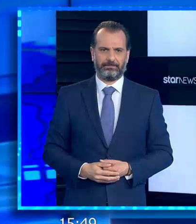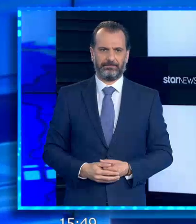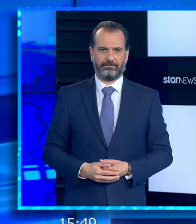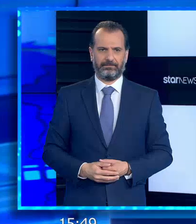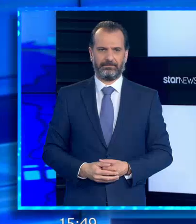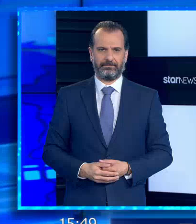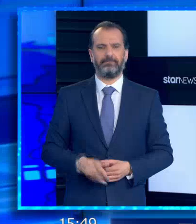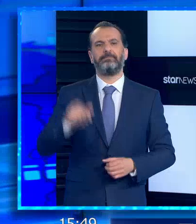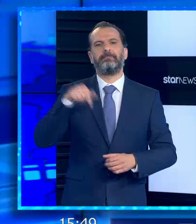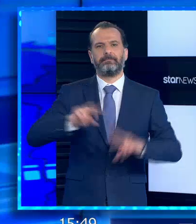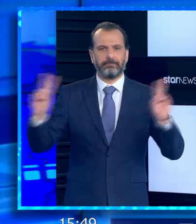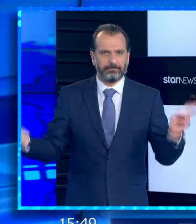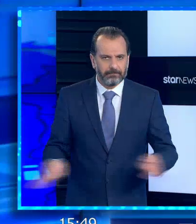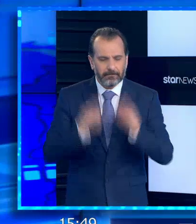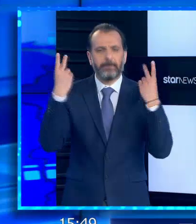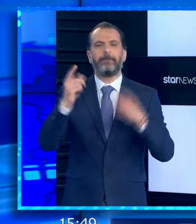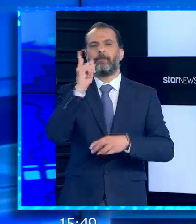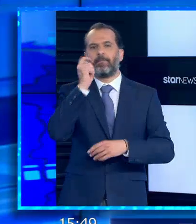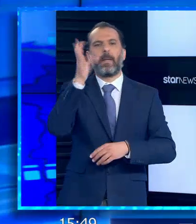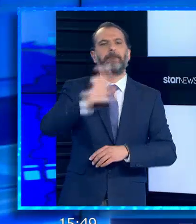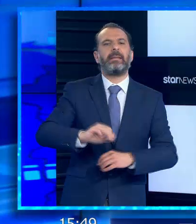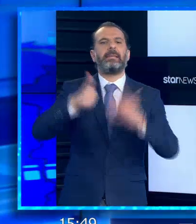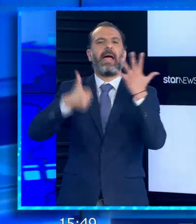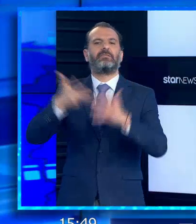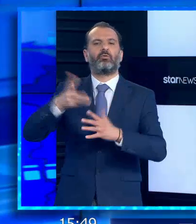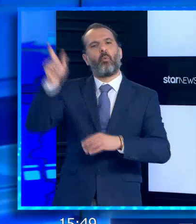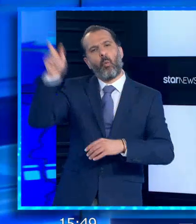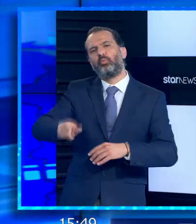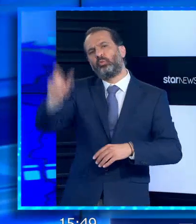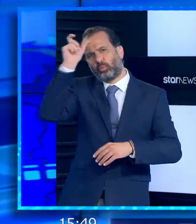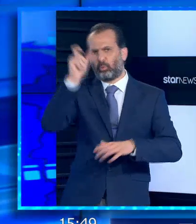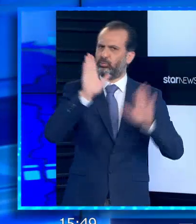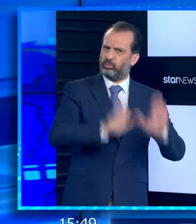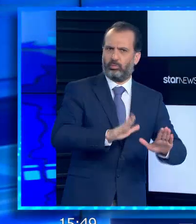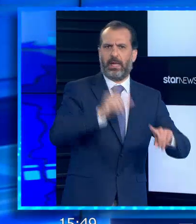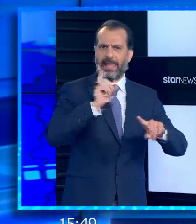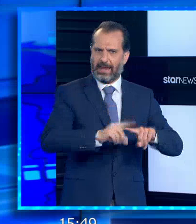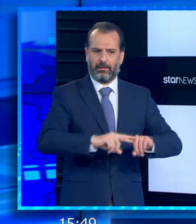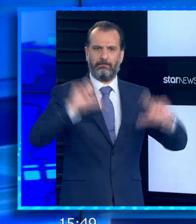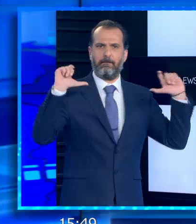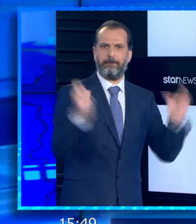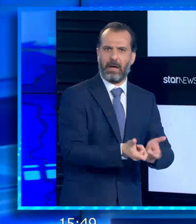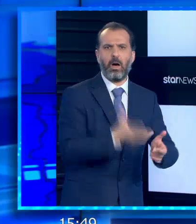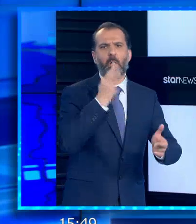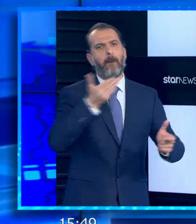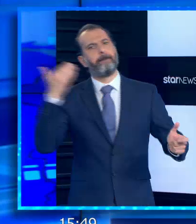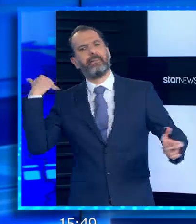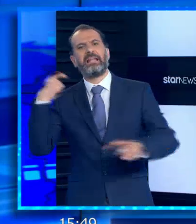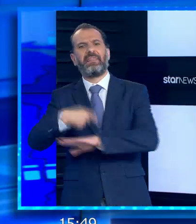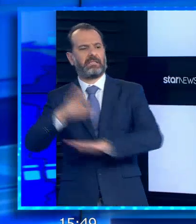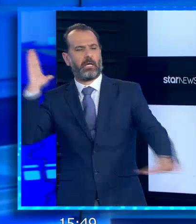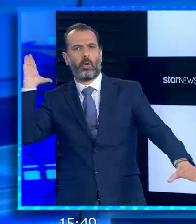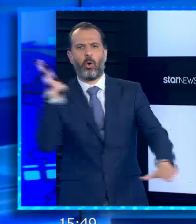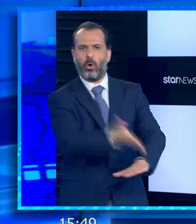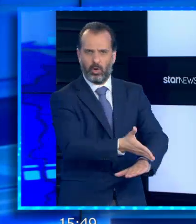Τώρα στα χέρια των αρχών έπεσε ένας 56χρονος Τούρκος που διωκόταν με δικαστική απόφαση. Είχε καταδικαστεί σε ποινή